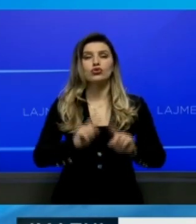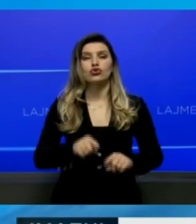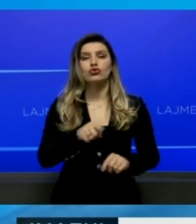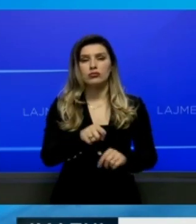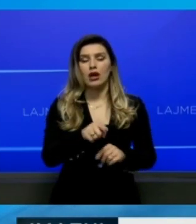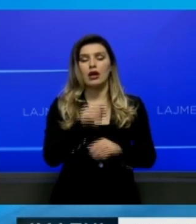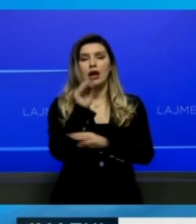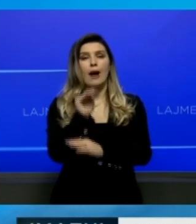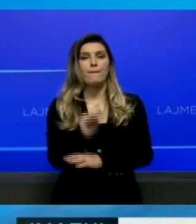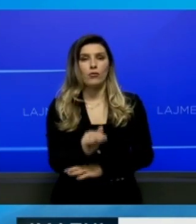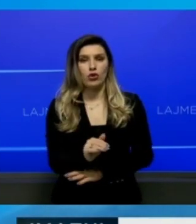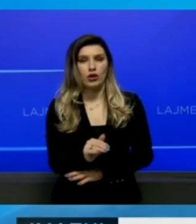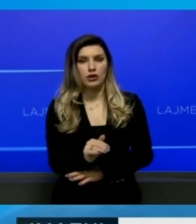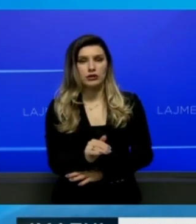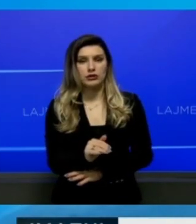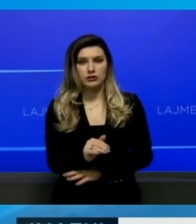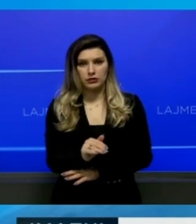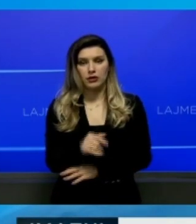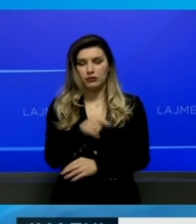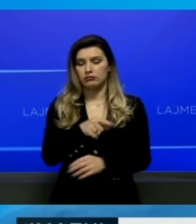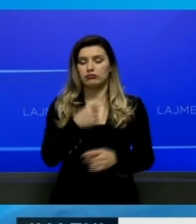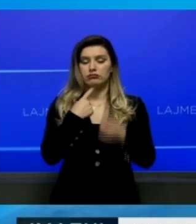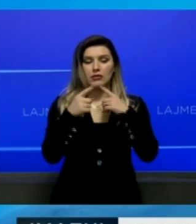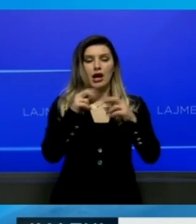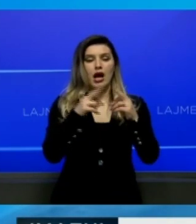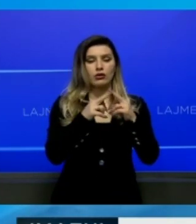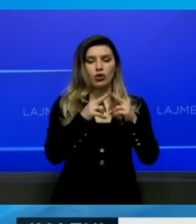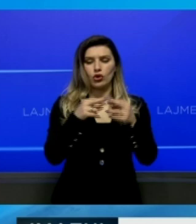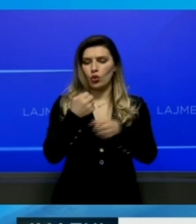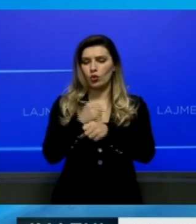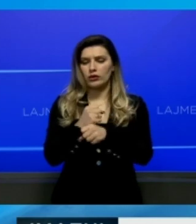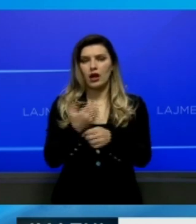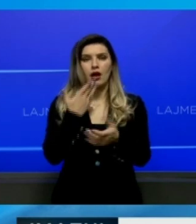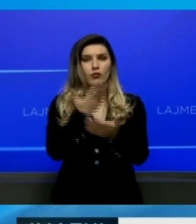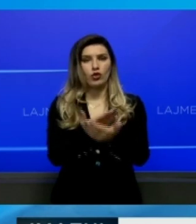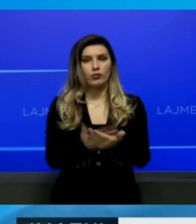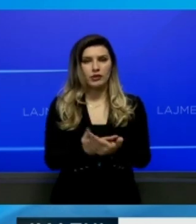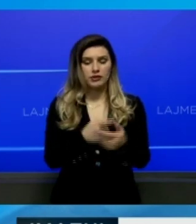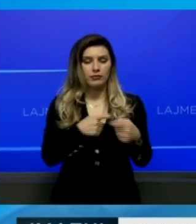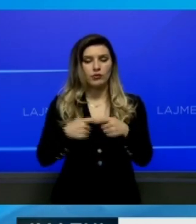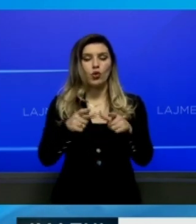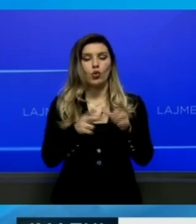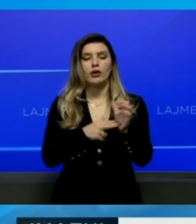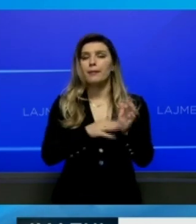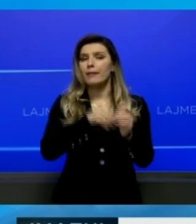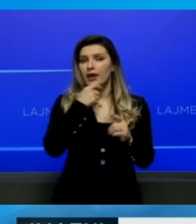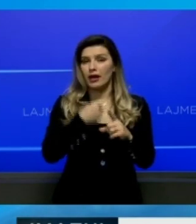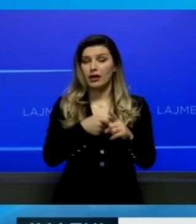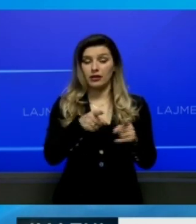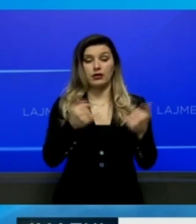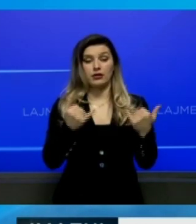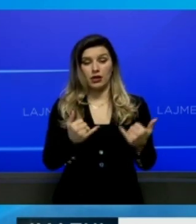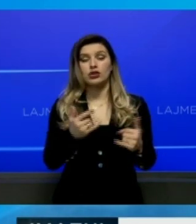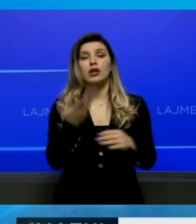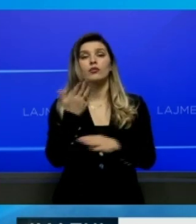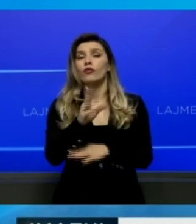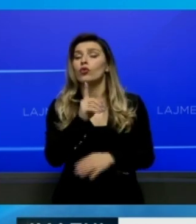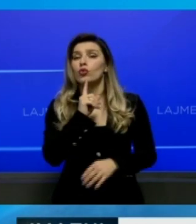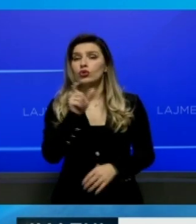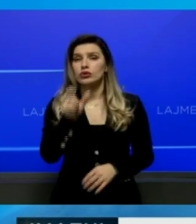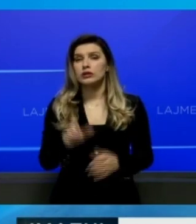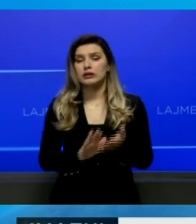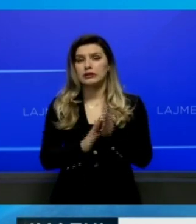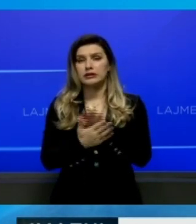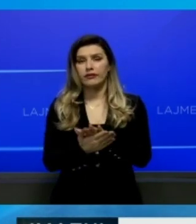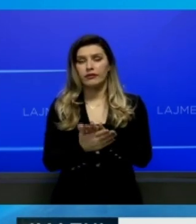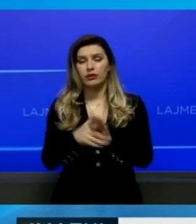sekretarit përgjithshëm të OKB-s Antonio Guterres rreth punës së UNMIK-ut. Republika e Kosovës në këtë takim përfaqësohet nga zëvendës